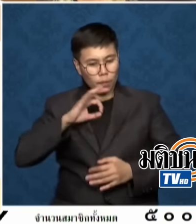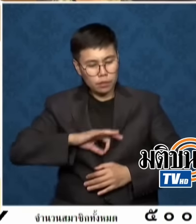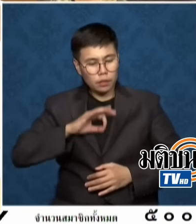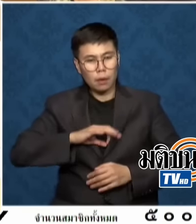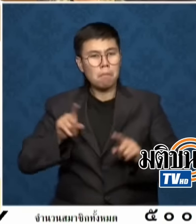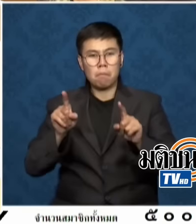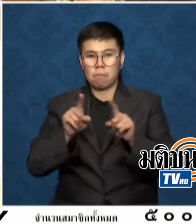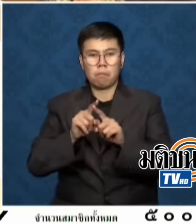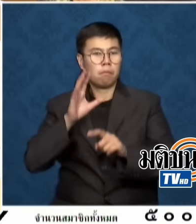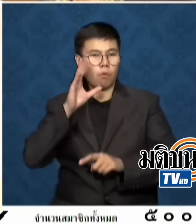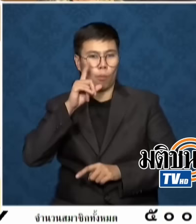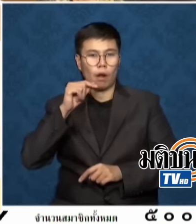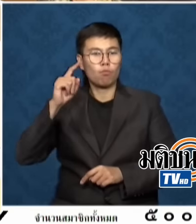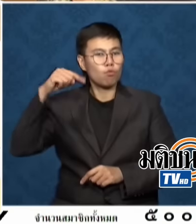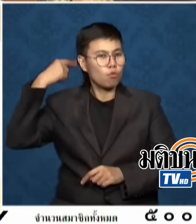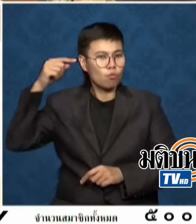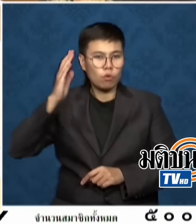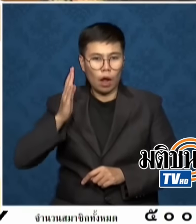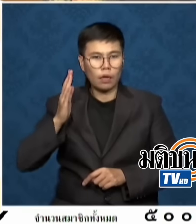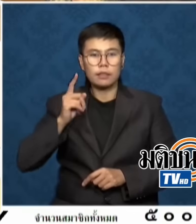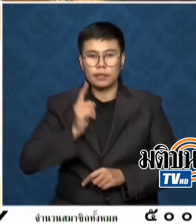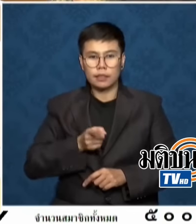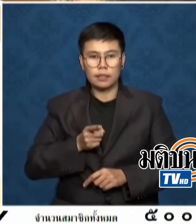ยอาจจะเป็นเรื่องที่ดิฉัน